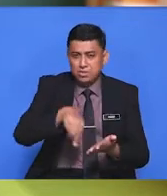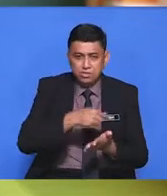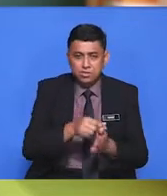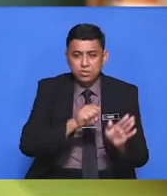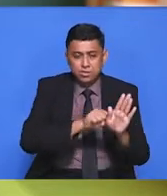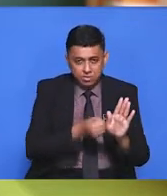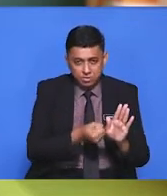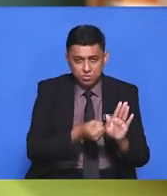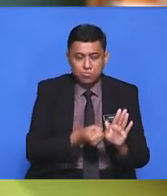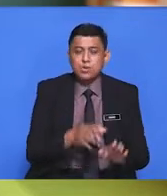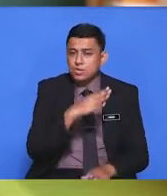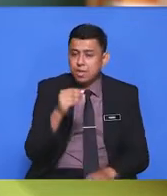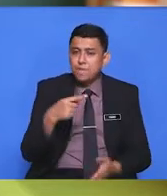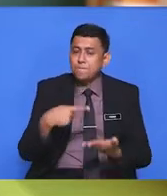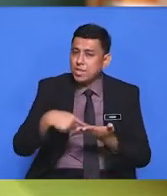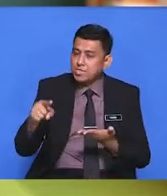dan perbelanjaan kamu.